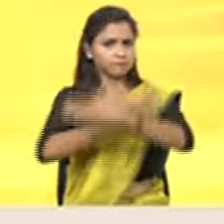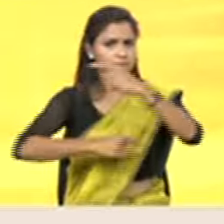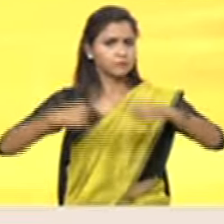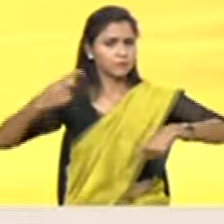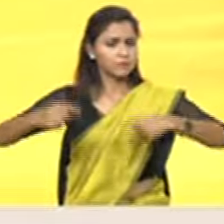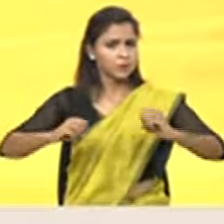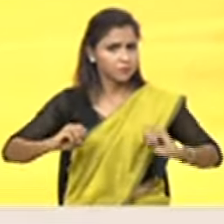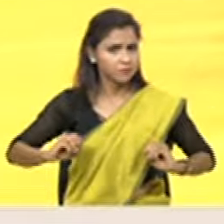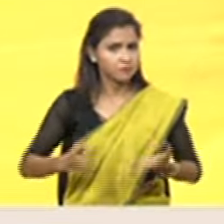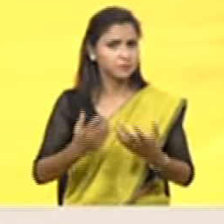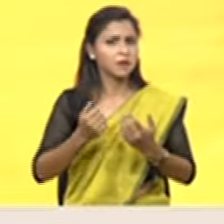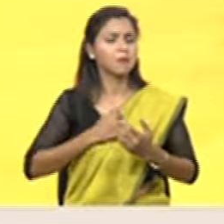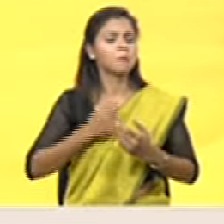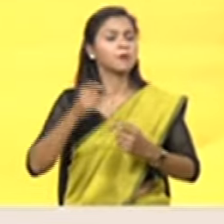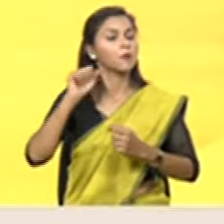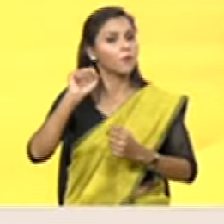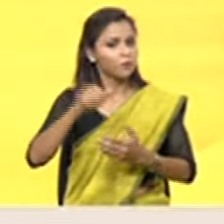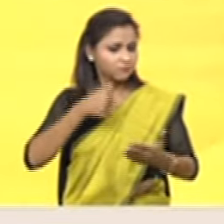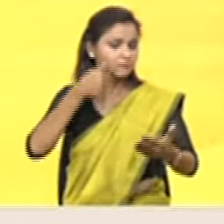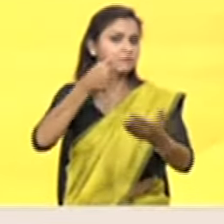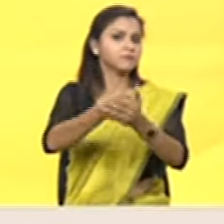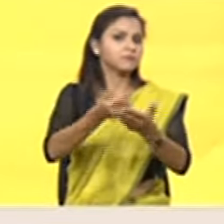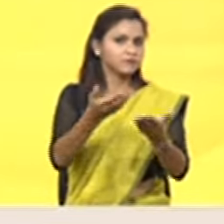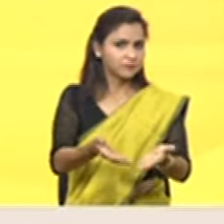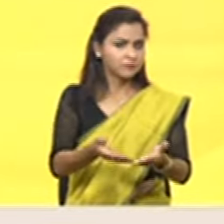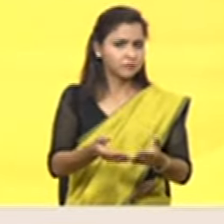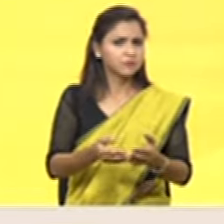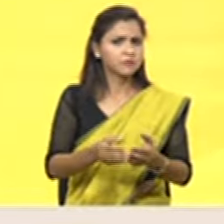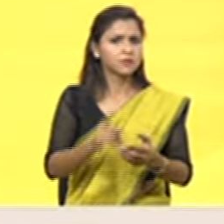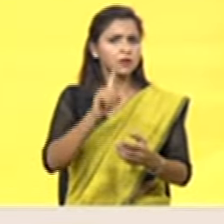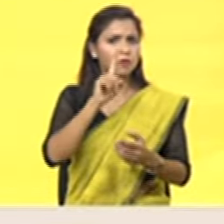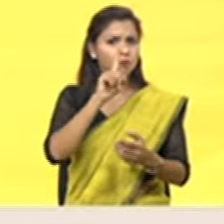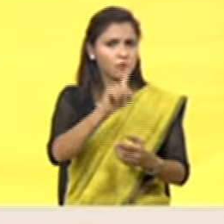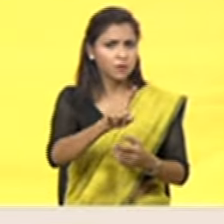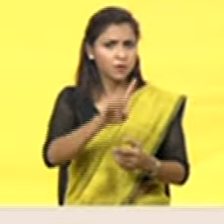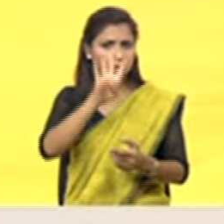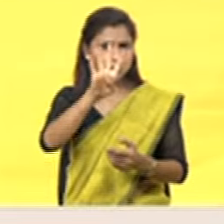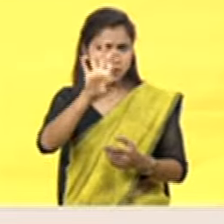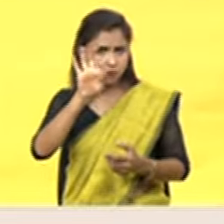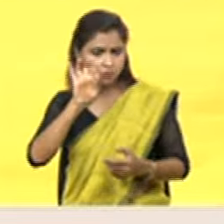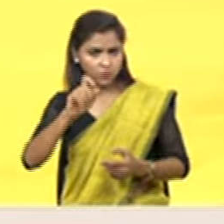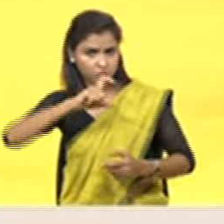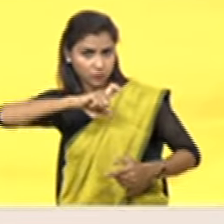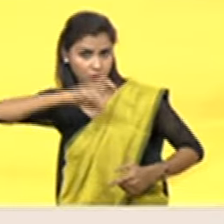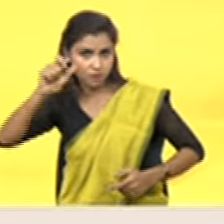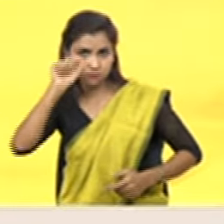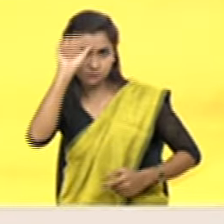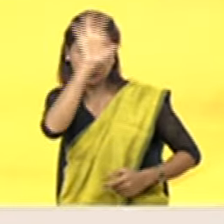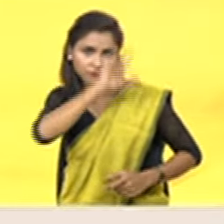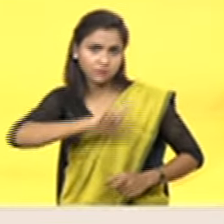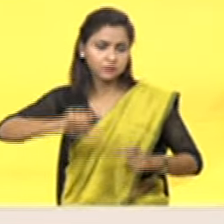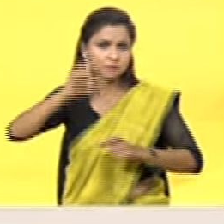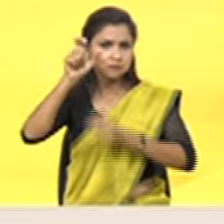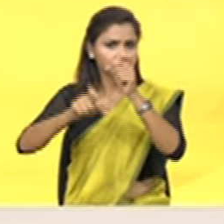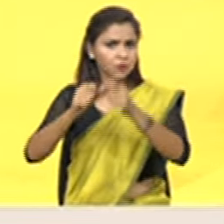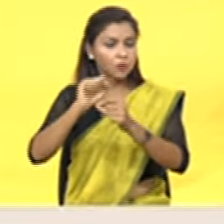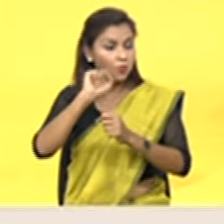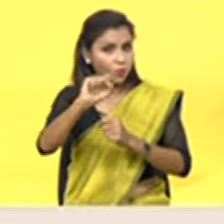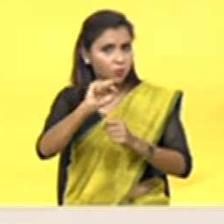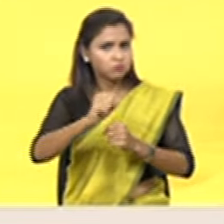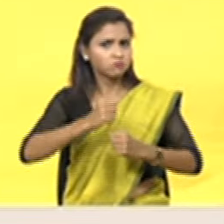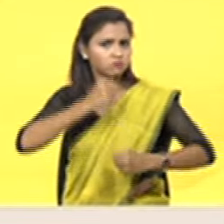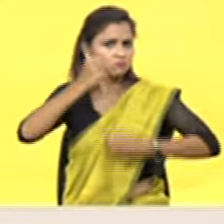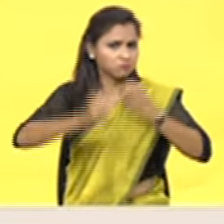भाई बहन वहां पहुंचे हैं 140 करोड़ भारतीय अपने एथलीट और खिलाड़ियों